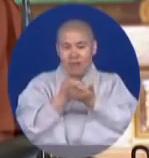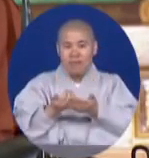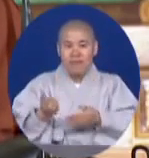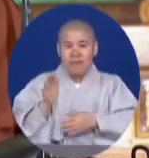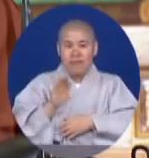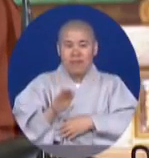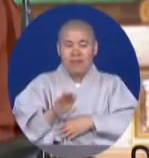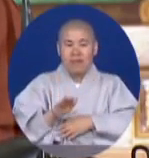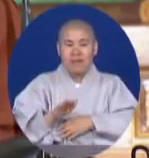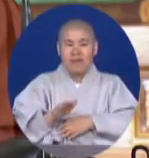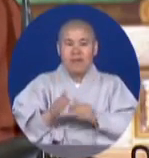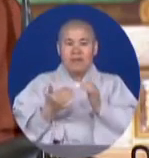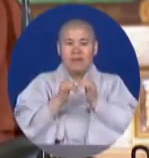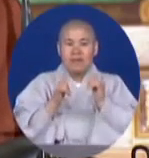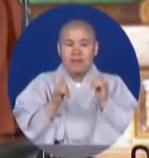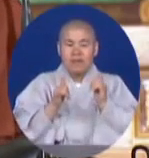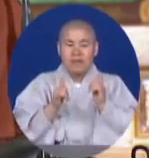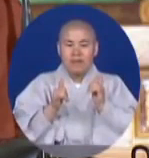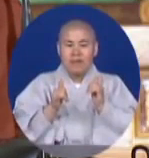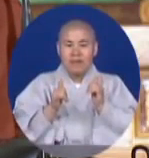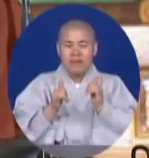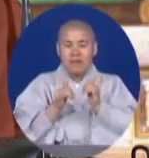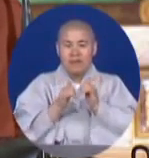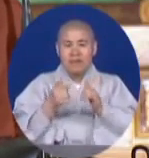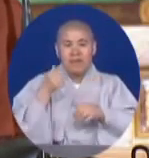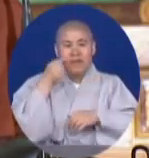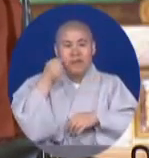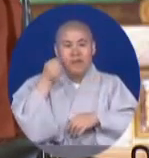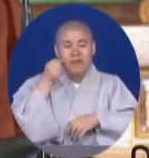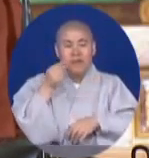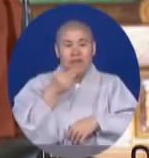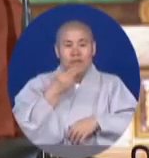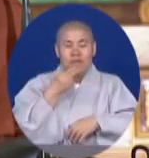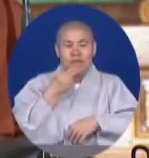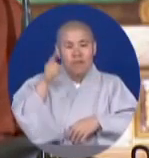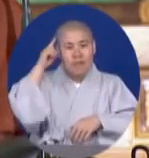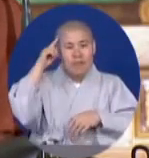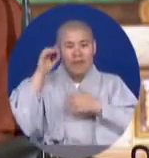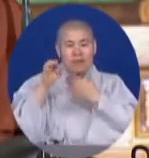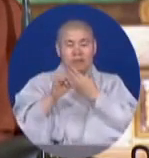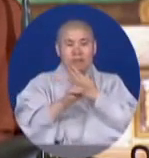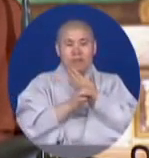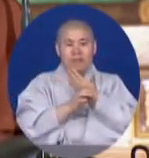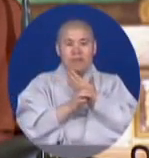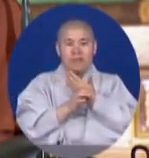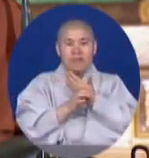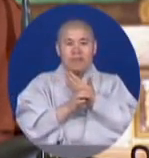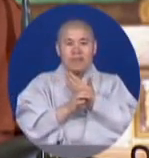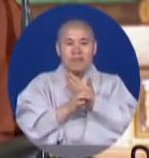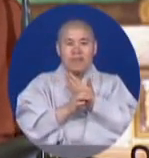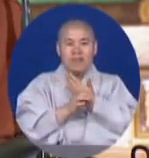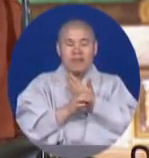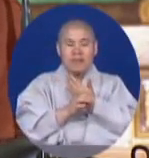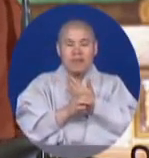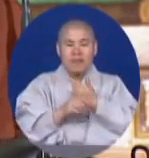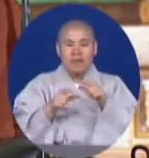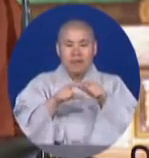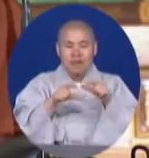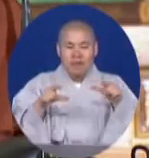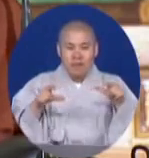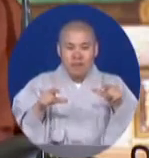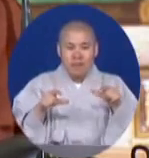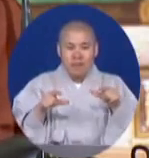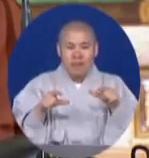그런데 사람들로부터 인기가 없었어요. 왜 없느냐? 이게 뭐 보통